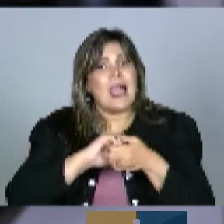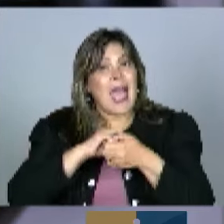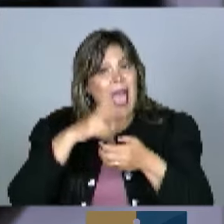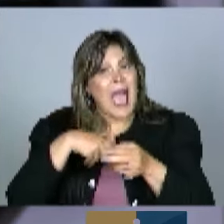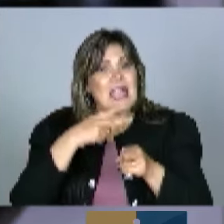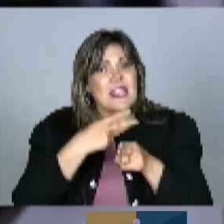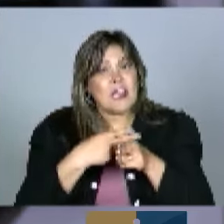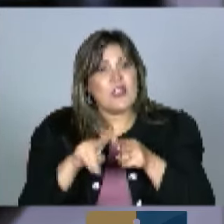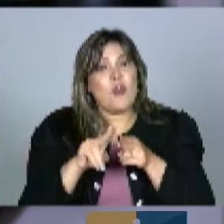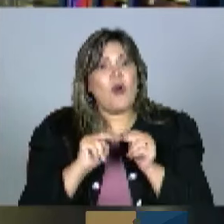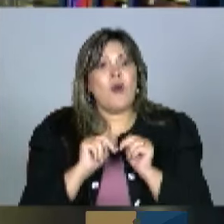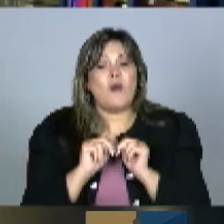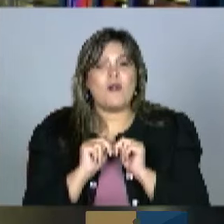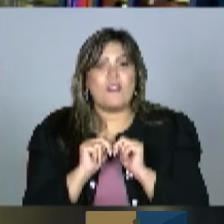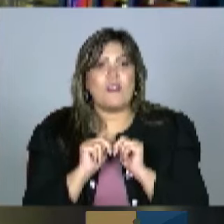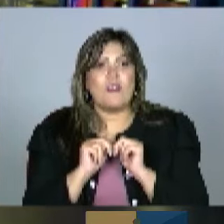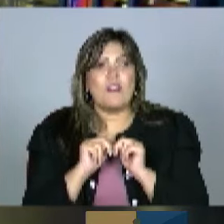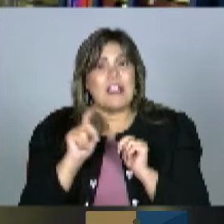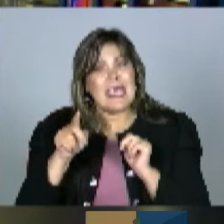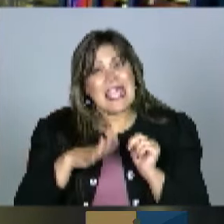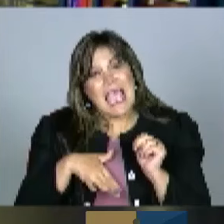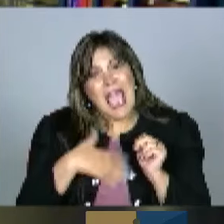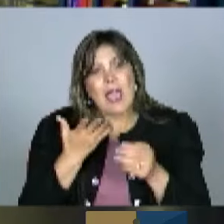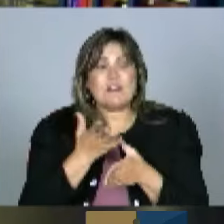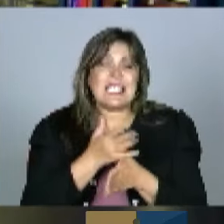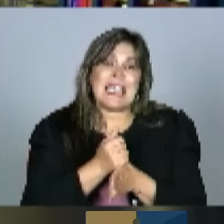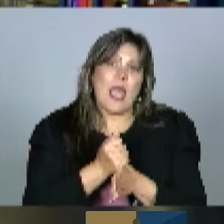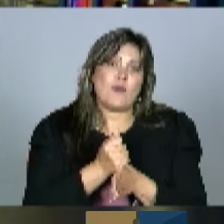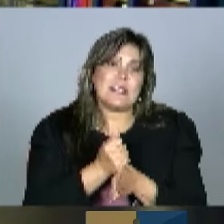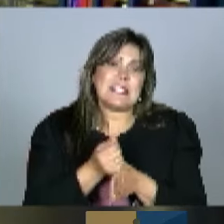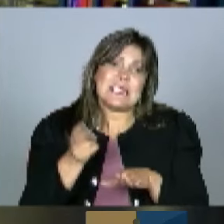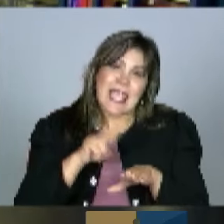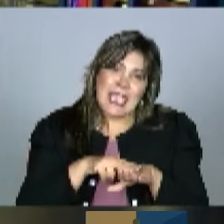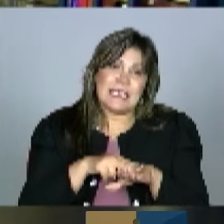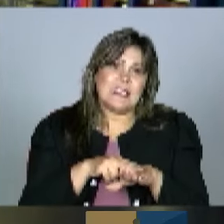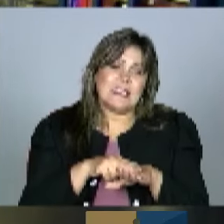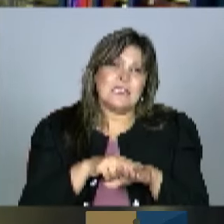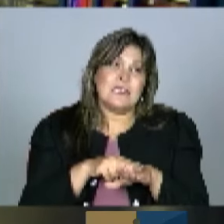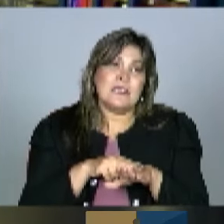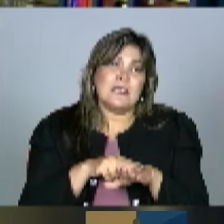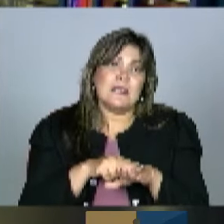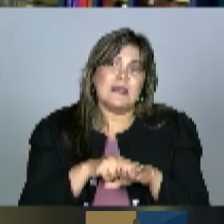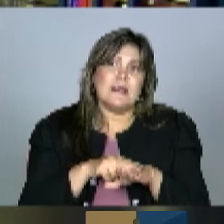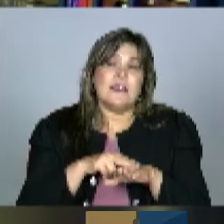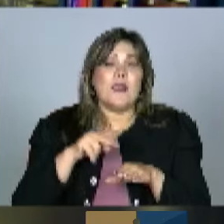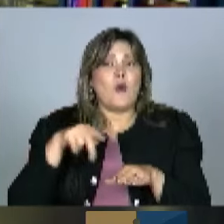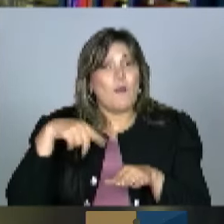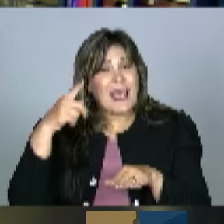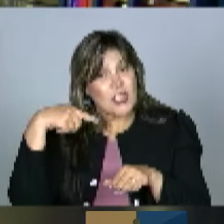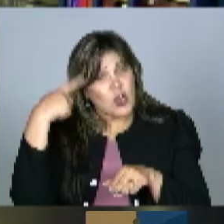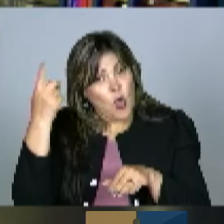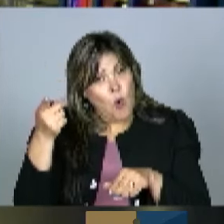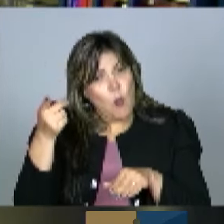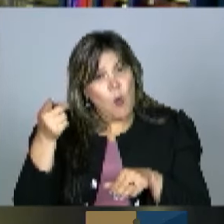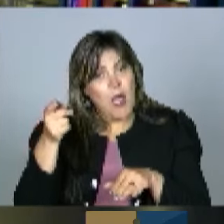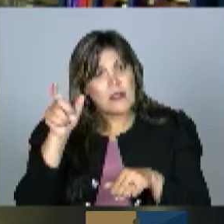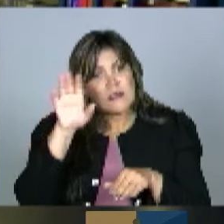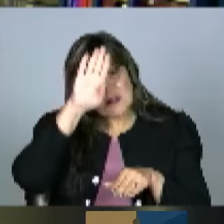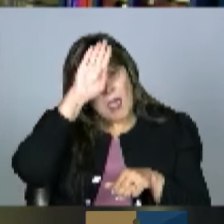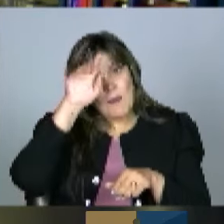تتزوج وعايزه تتزوج وترفع دعوه قضائيه ضدها وهي كسبه الدعوه بالضبط طب ايه